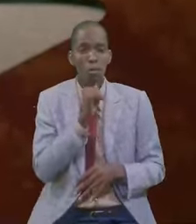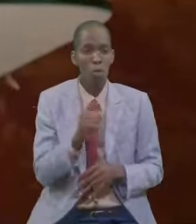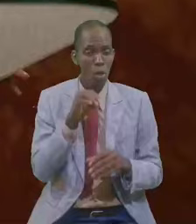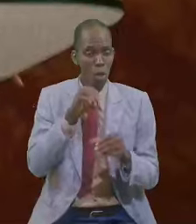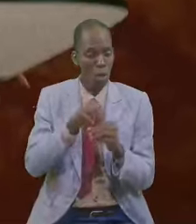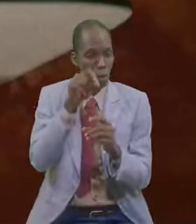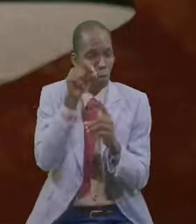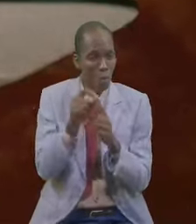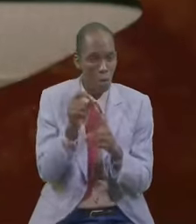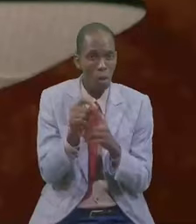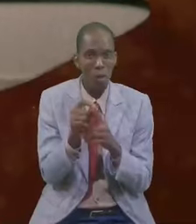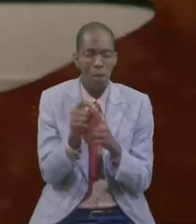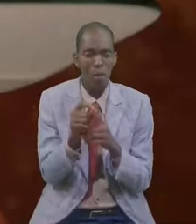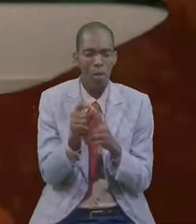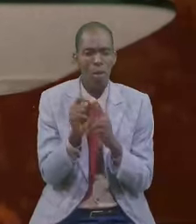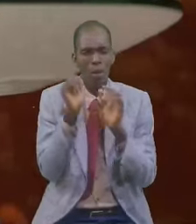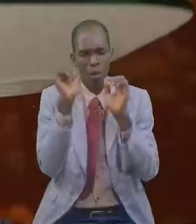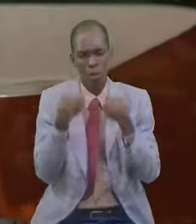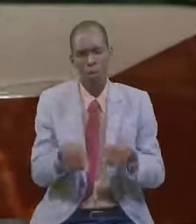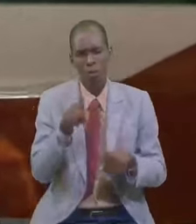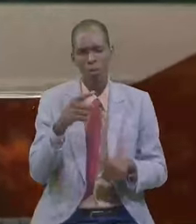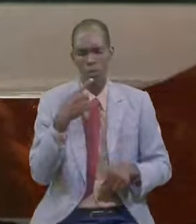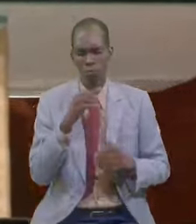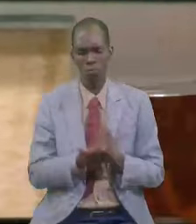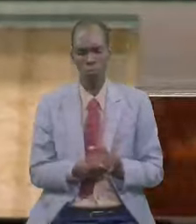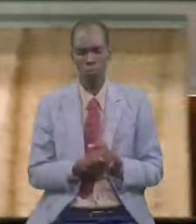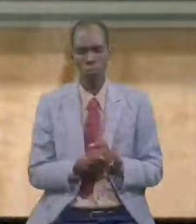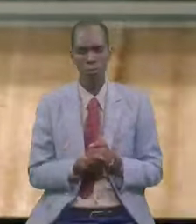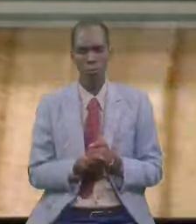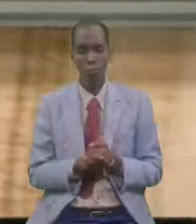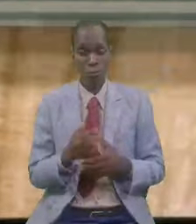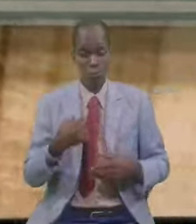point en parole, ce que tu dis que ce jour,